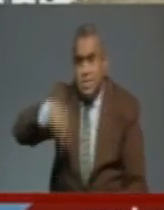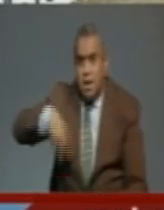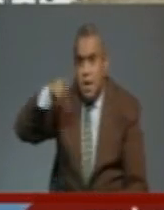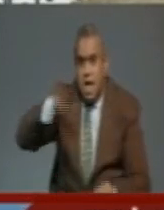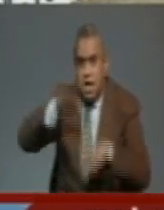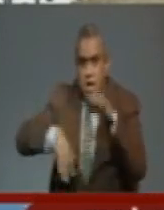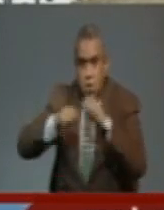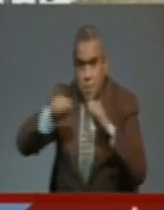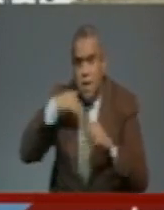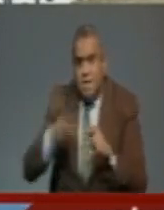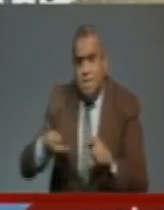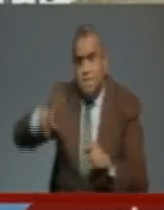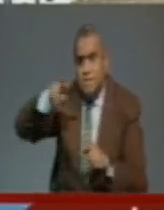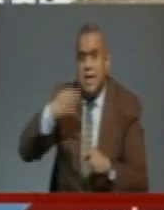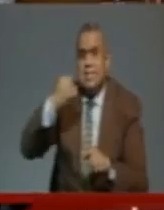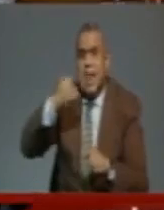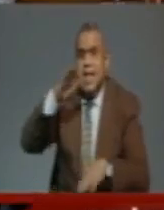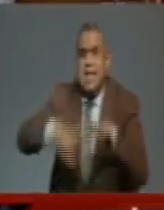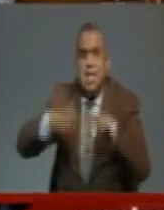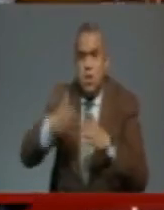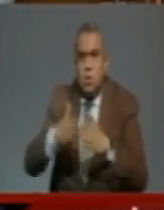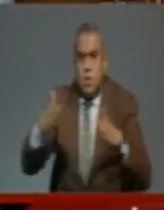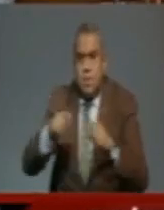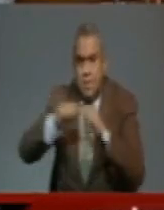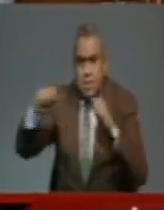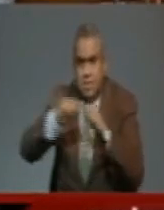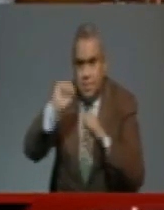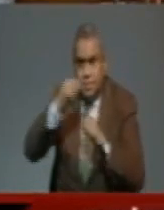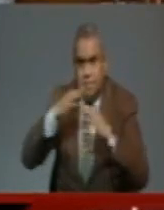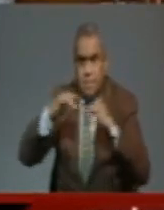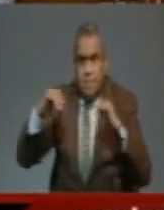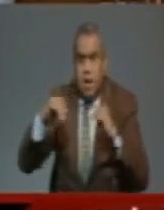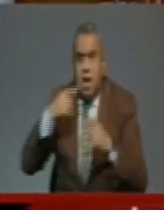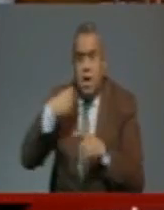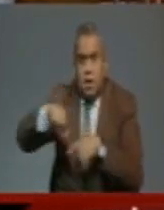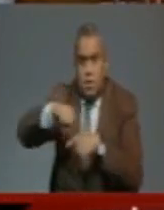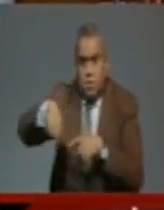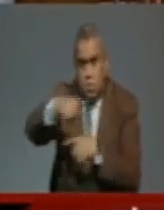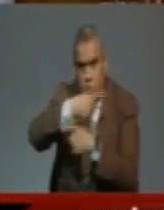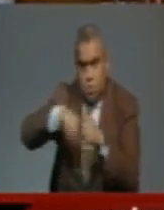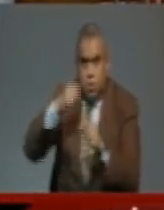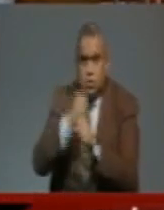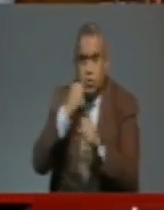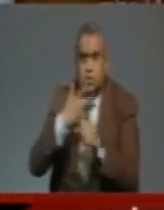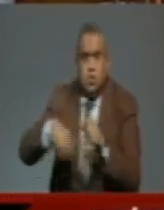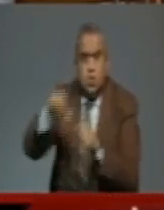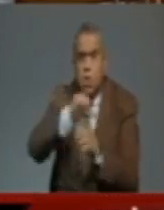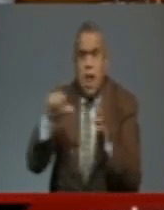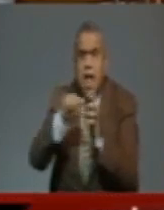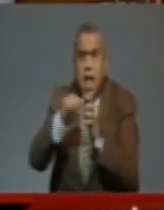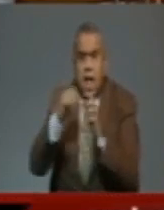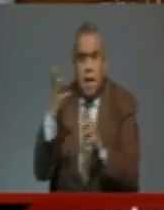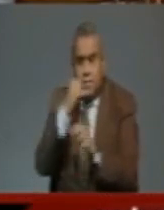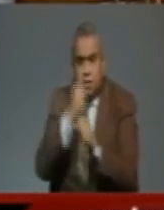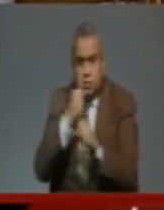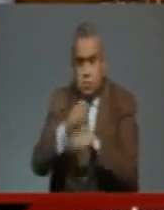30 كيلو متر مربع. كل العناصر اللي شغاله دي يا فندم دلوقتي دي هنتعرض